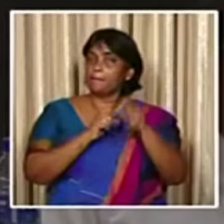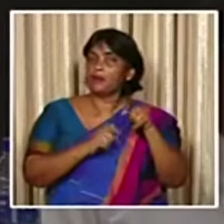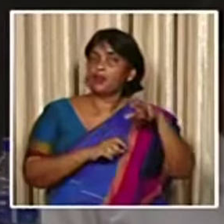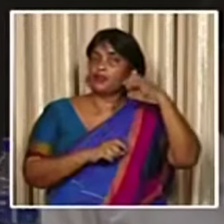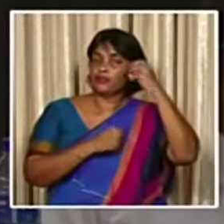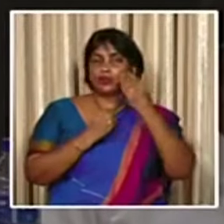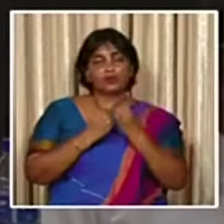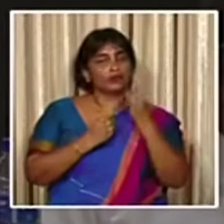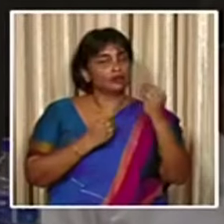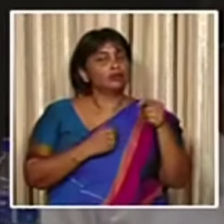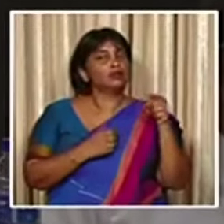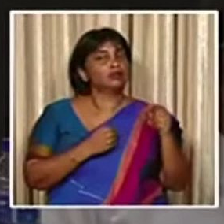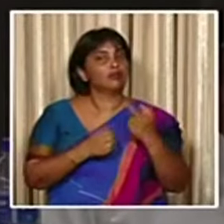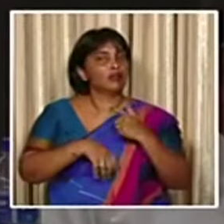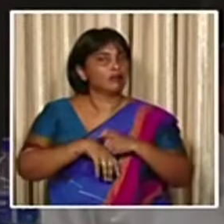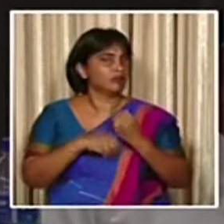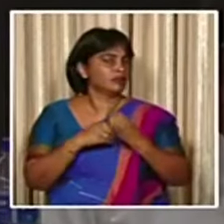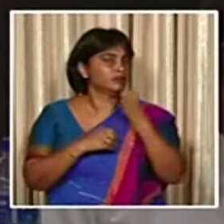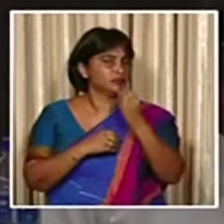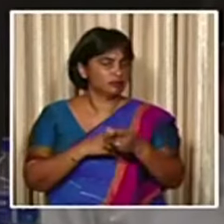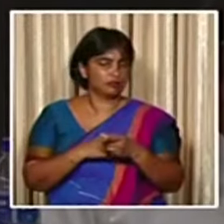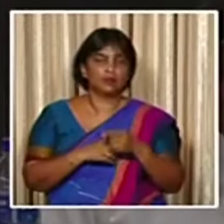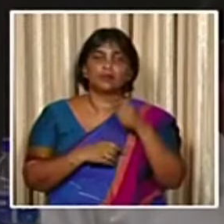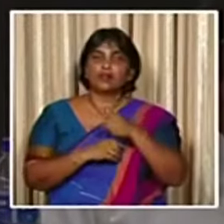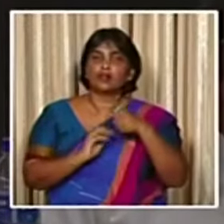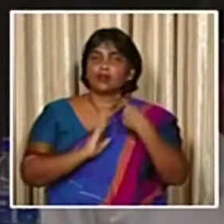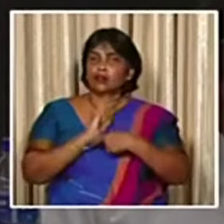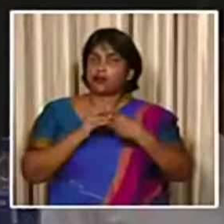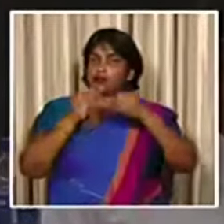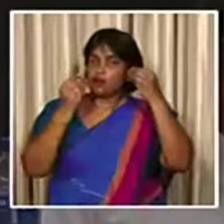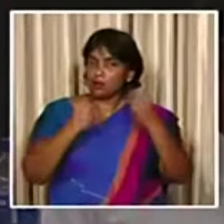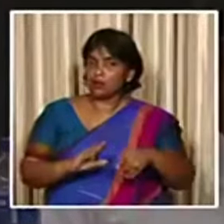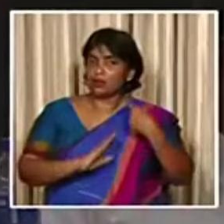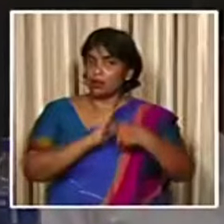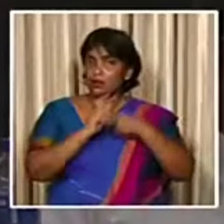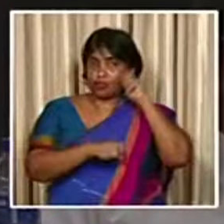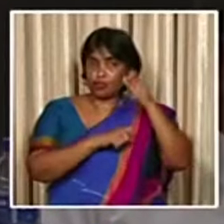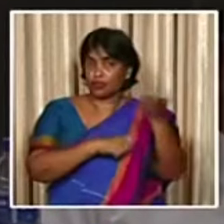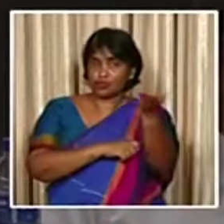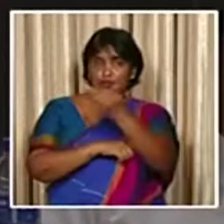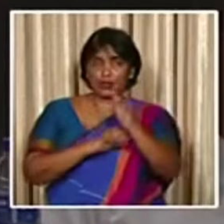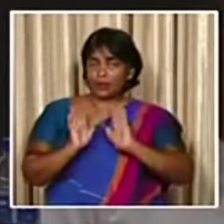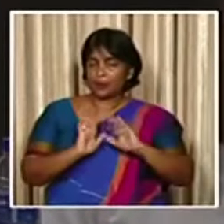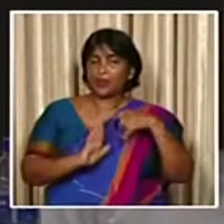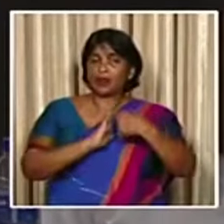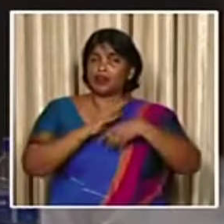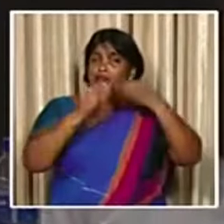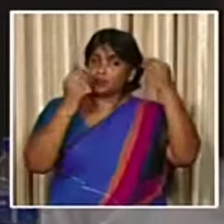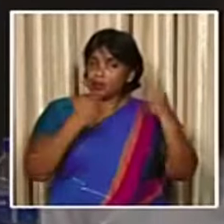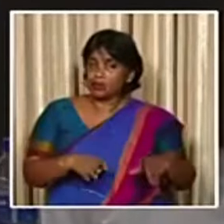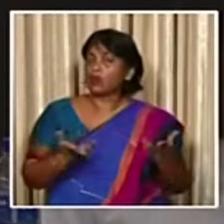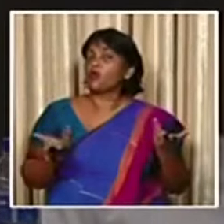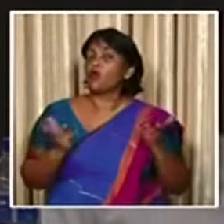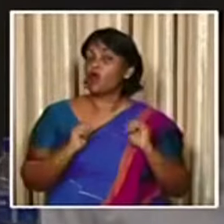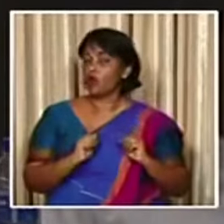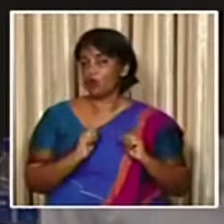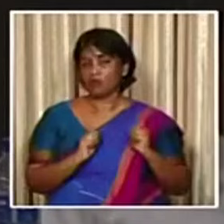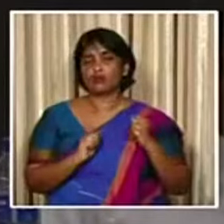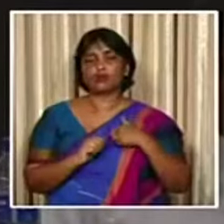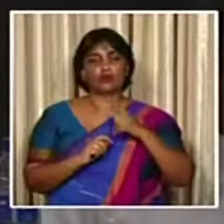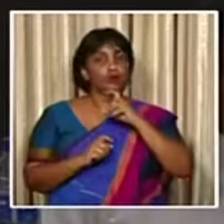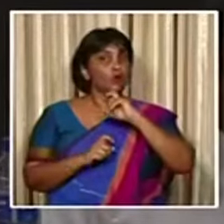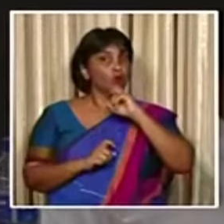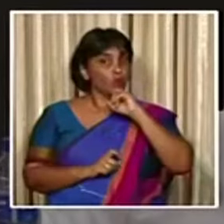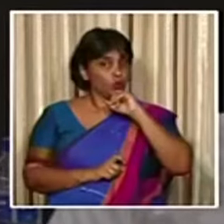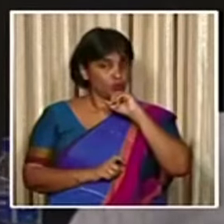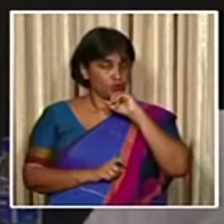මිනිස්සුන්ට ඒ විදුලිය ලබා දීලා ඒ අවකාශය ලබා දෙන්න. මේ රට බංකොලොත් කරේ මේ රටේ මිනිස්සු නෙමෙයිනේ. මේ රට බංකොලොත් කරේ කවුද කියලා